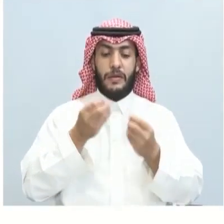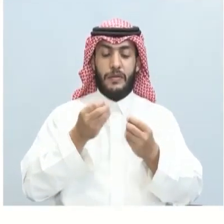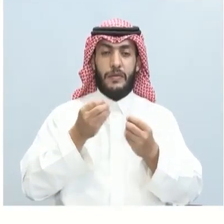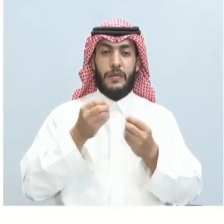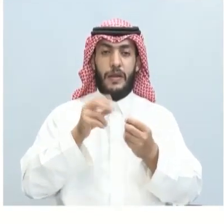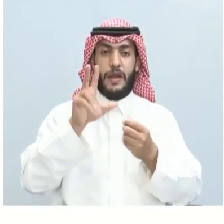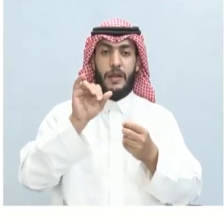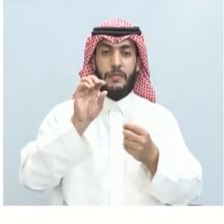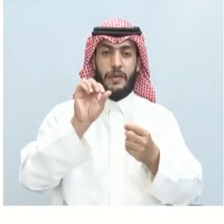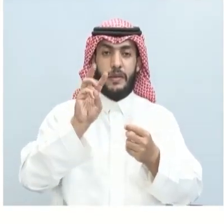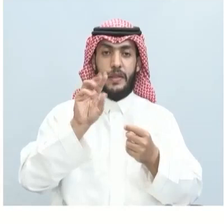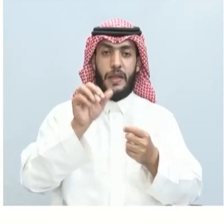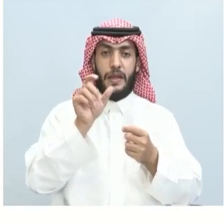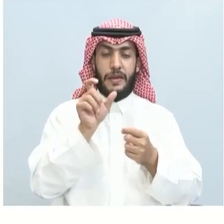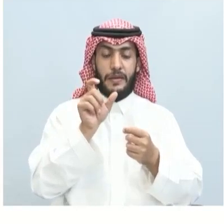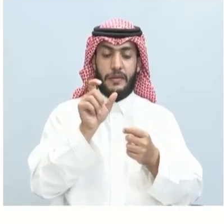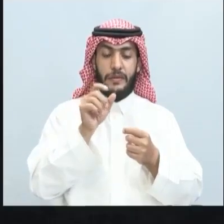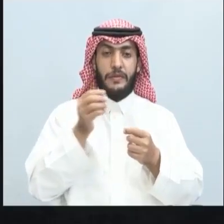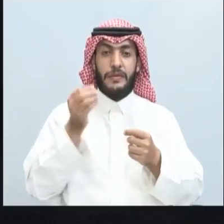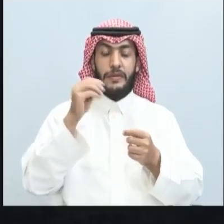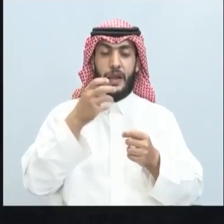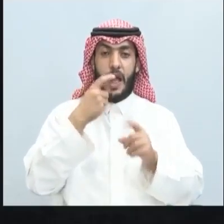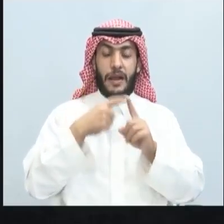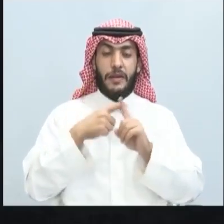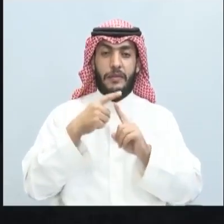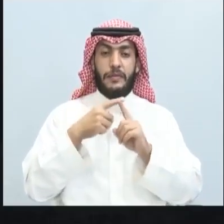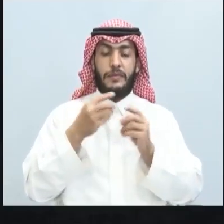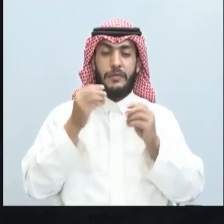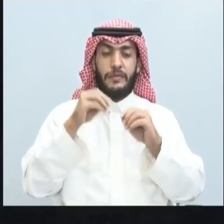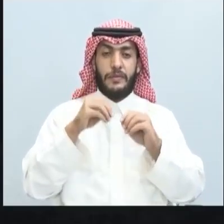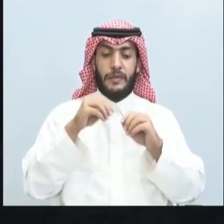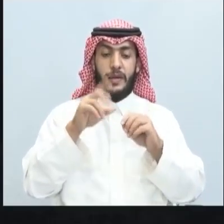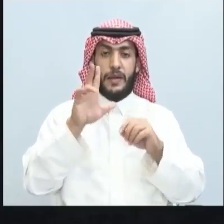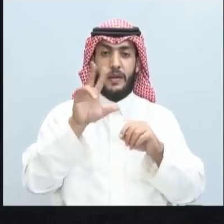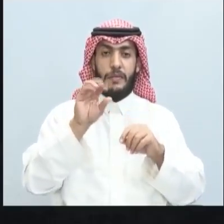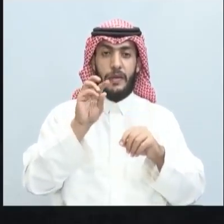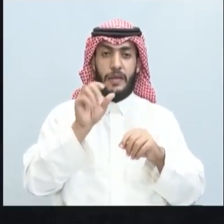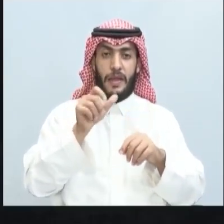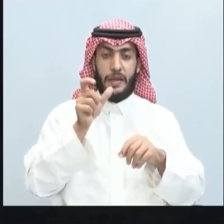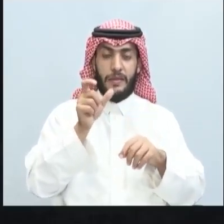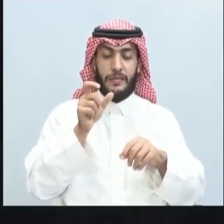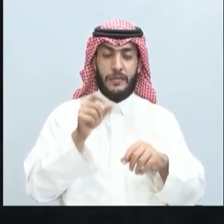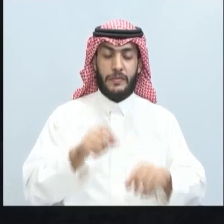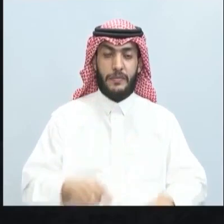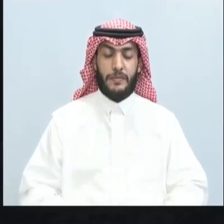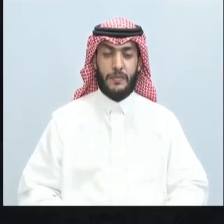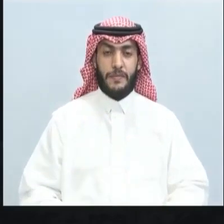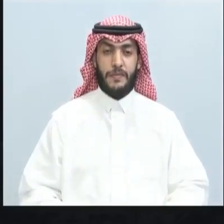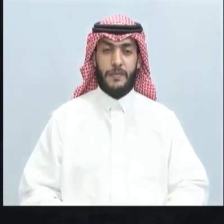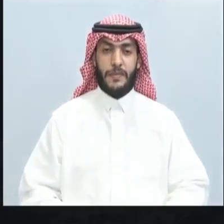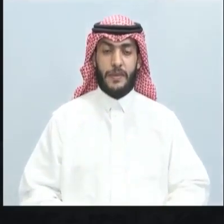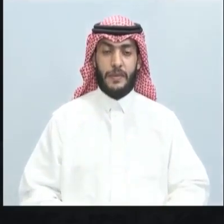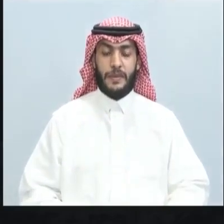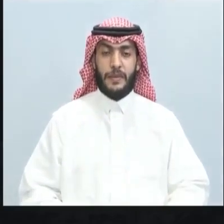تركيز الميثان اذا زياده درجه الحراره تؤثر على تركيز الميثان زياده درجه الحراره تقلل